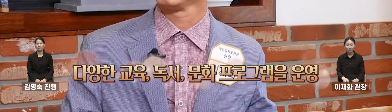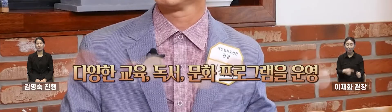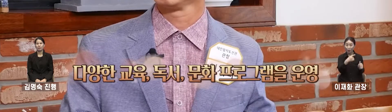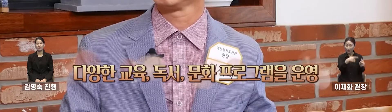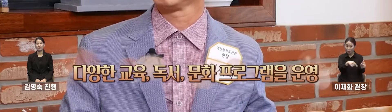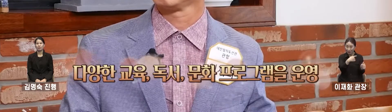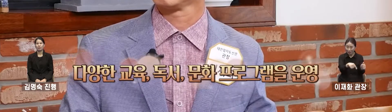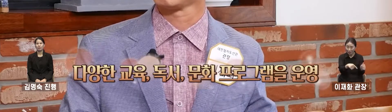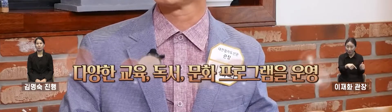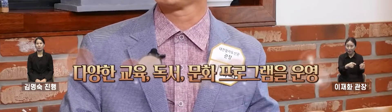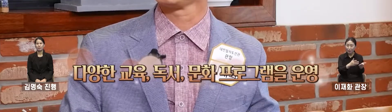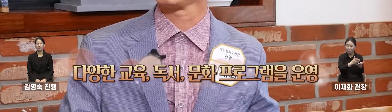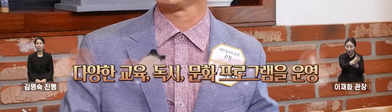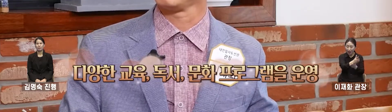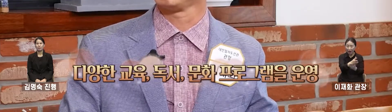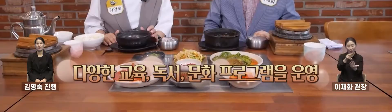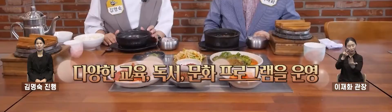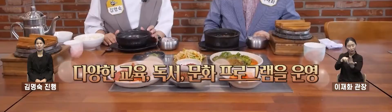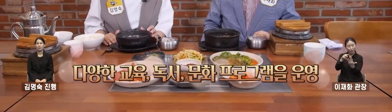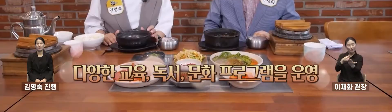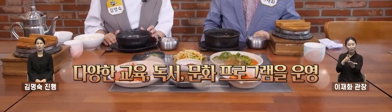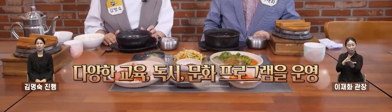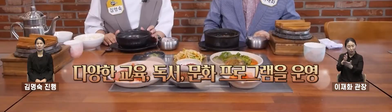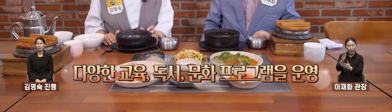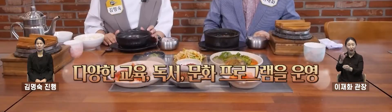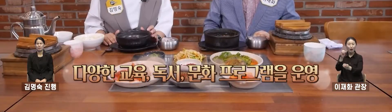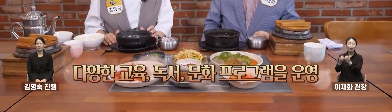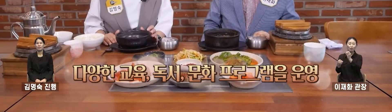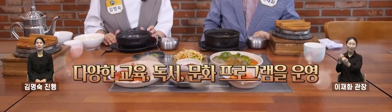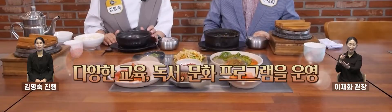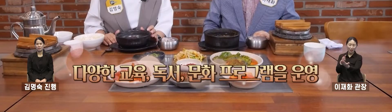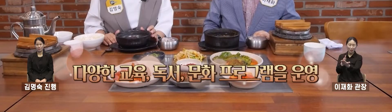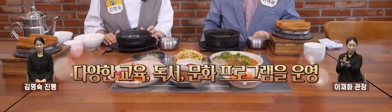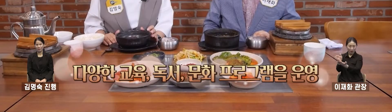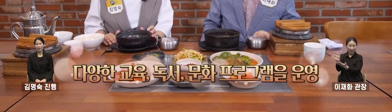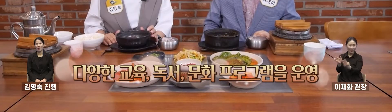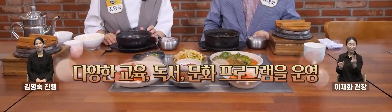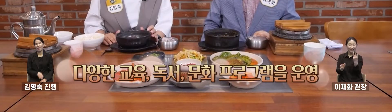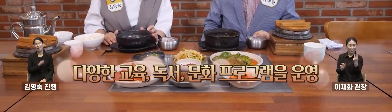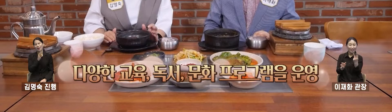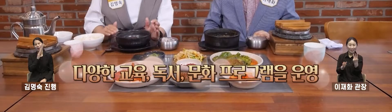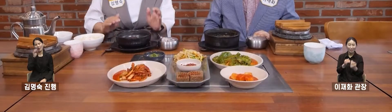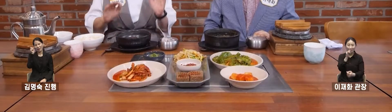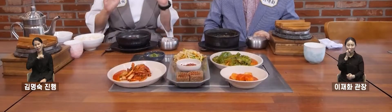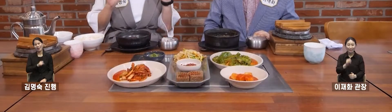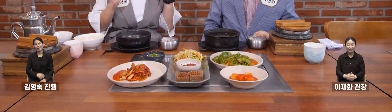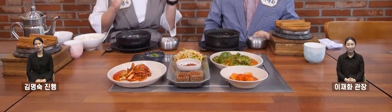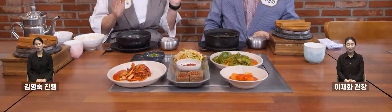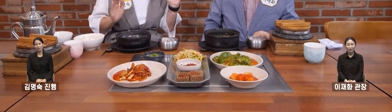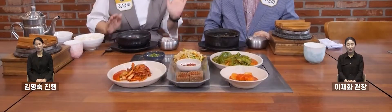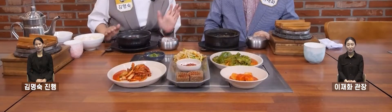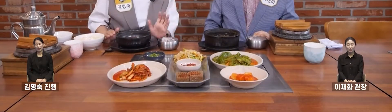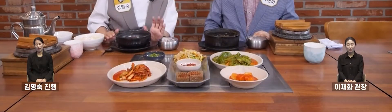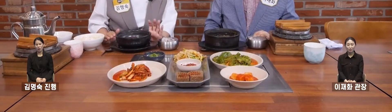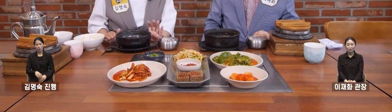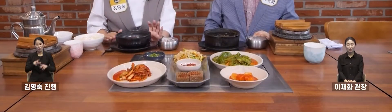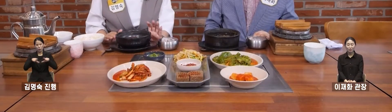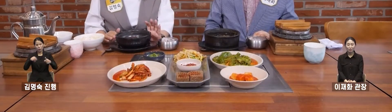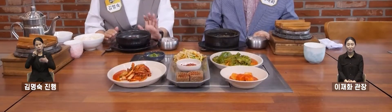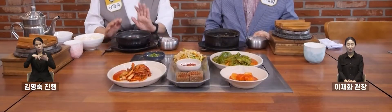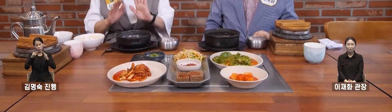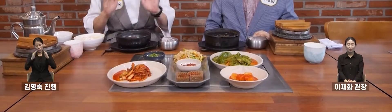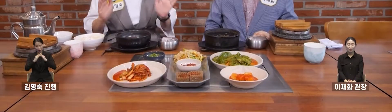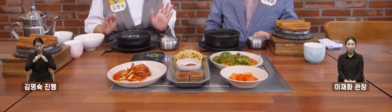프로그램 또 독서 프로그램 문화 프로그램 이렇게 운영하고 있습니다. 그러니까 보통 도서관